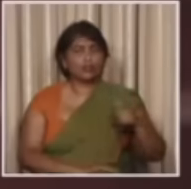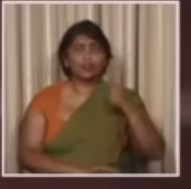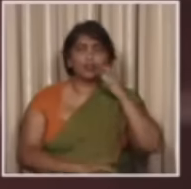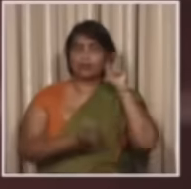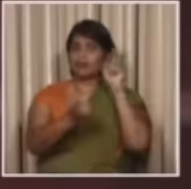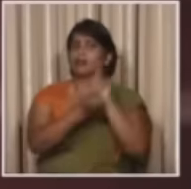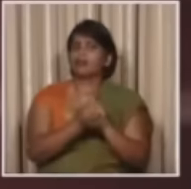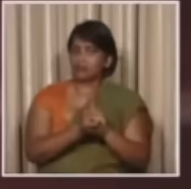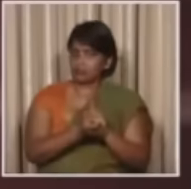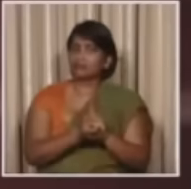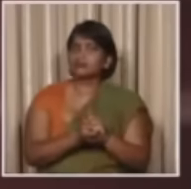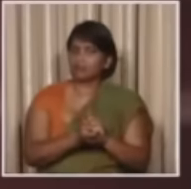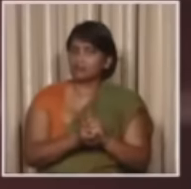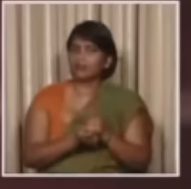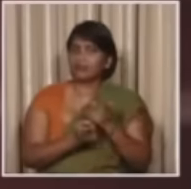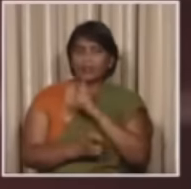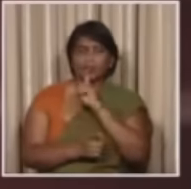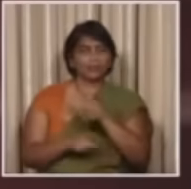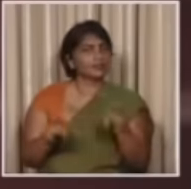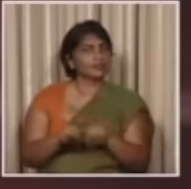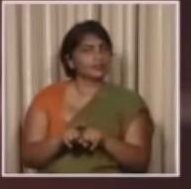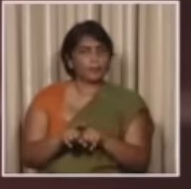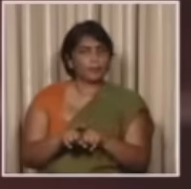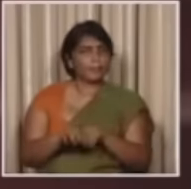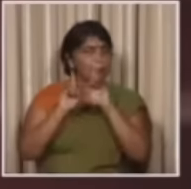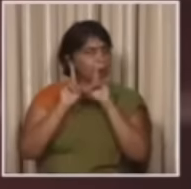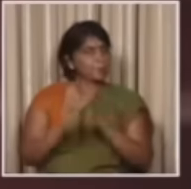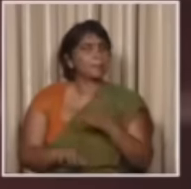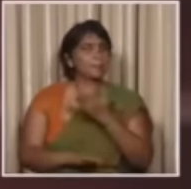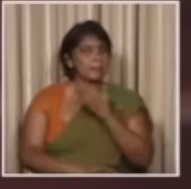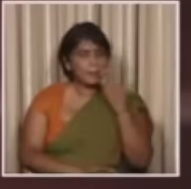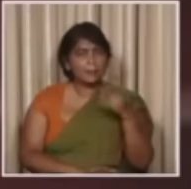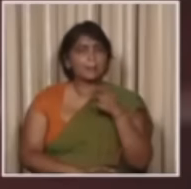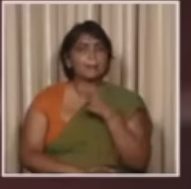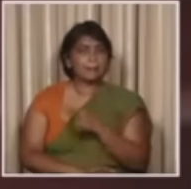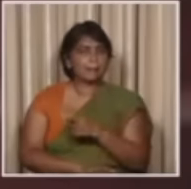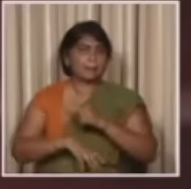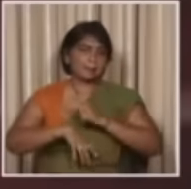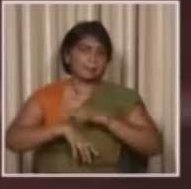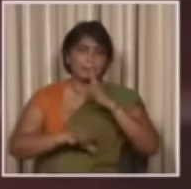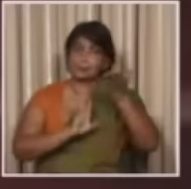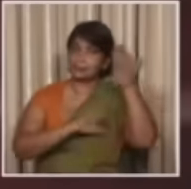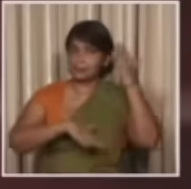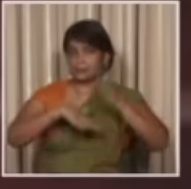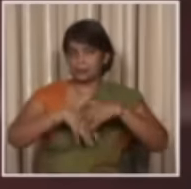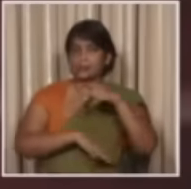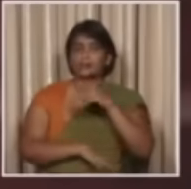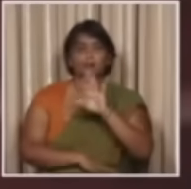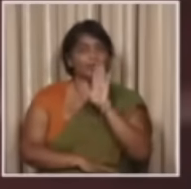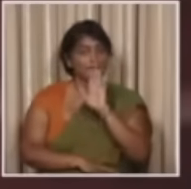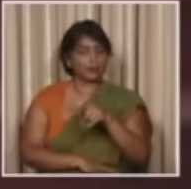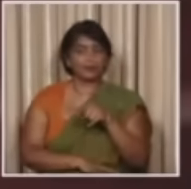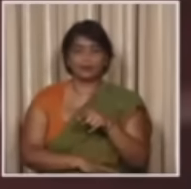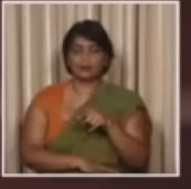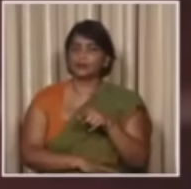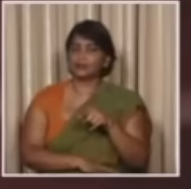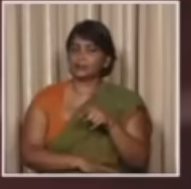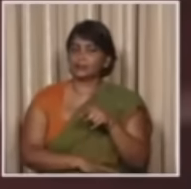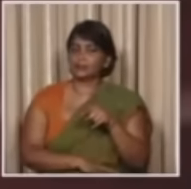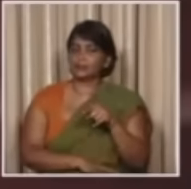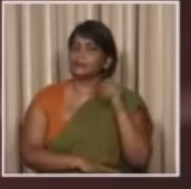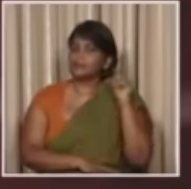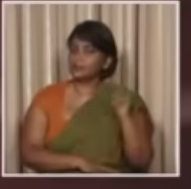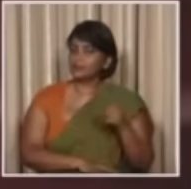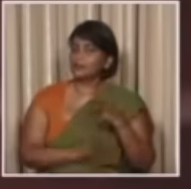ගාවට ගිහිල්ලා තීන්දුවක් ගන්න පුළුවන් මෙතුමා කියන විදිහට. ඉතින් එහෙම වෙන්න පුළුවන් නම් එතුමා කාලේ එහෙම වෙන්නේ නැති නඩු ආහන්න ඇත්තේ. හැබැයි ගරු කතානායකතුමනි,